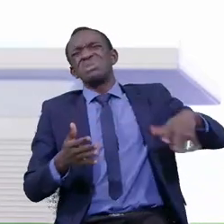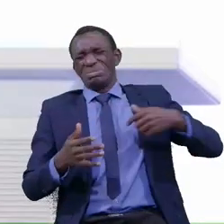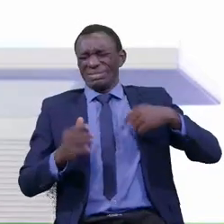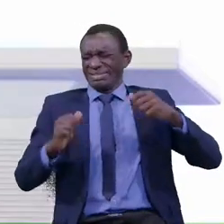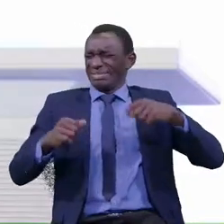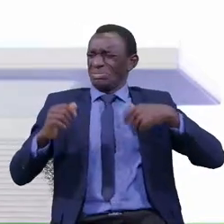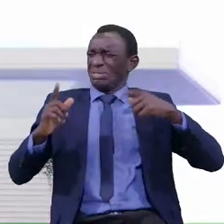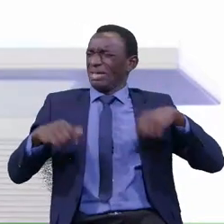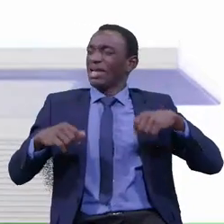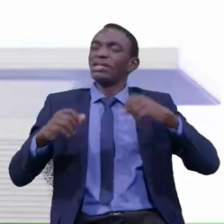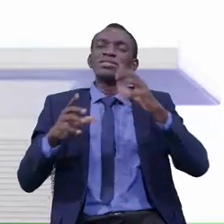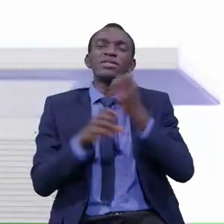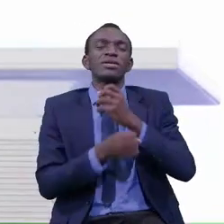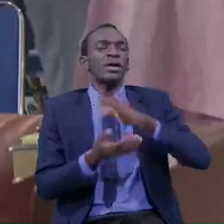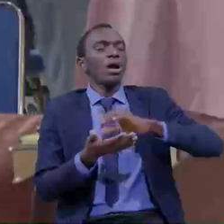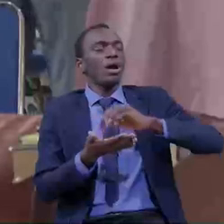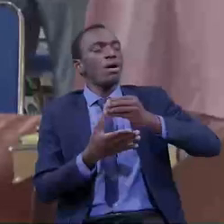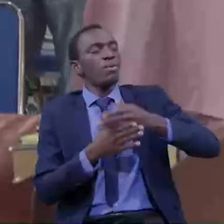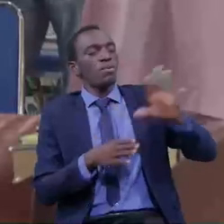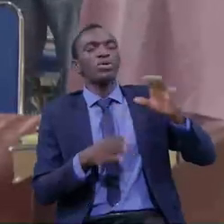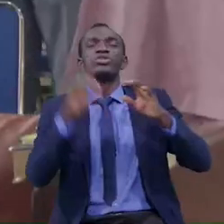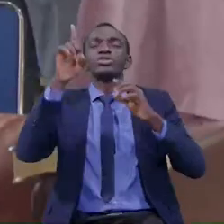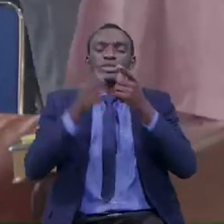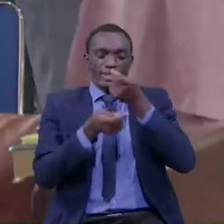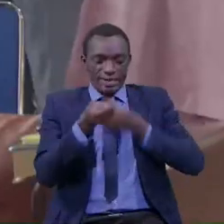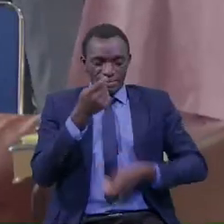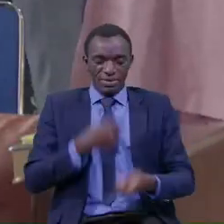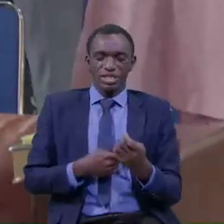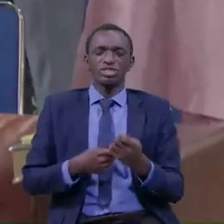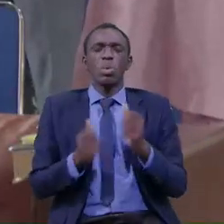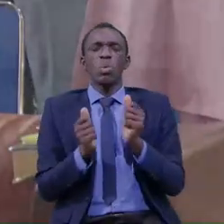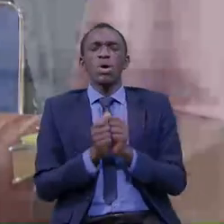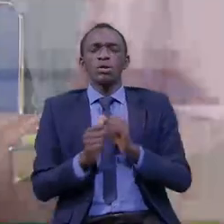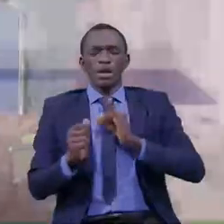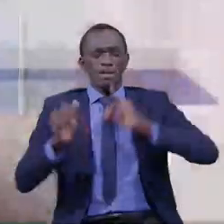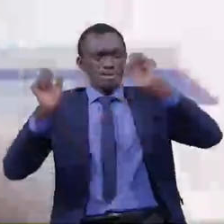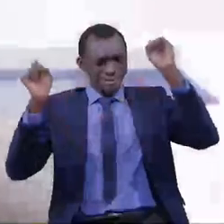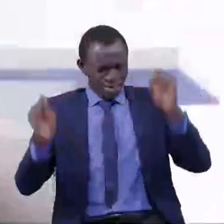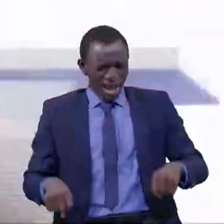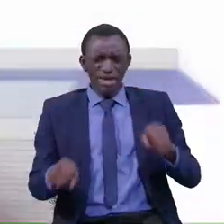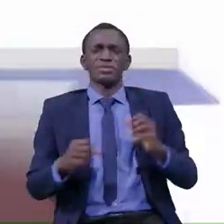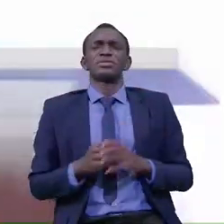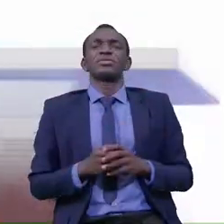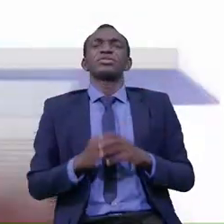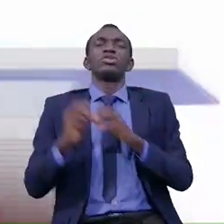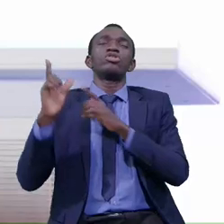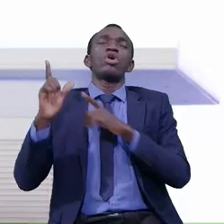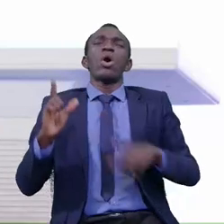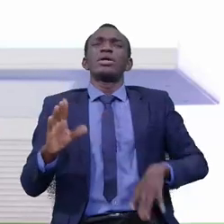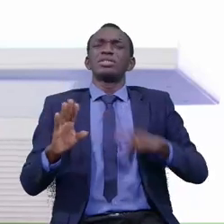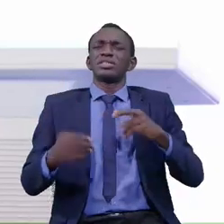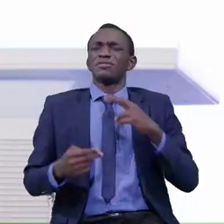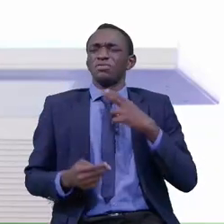chaque vie, et remplace-le de je peux. Seigneur, donne la confiance à